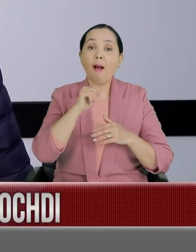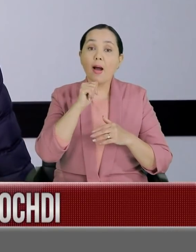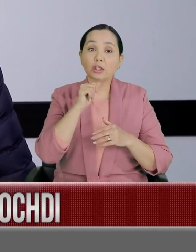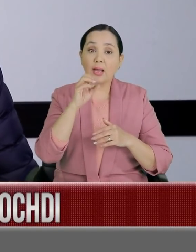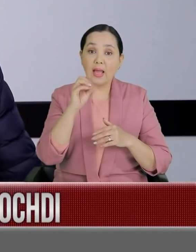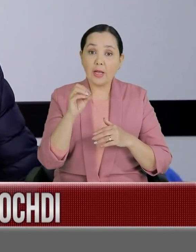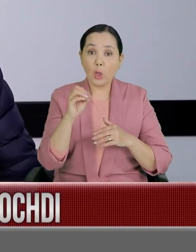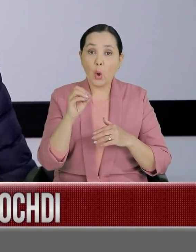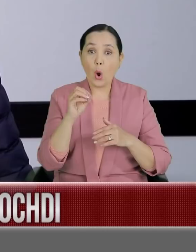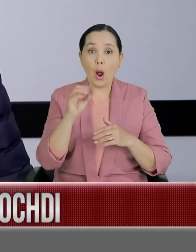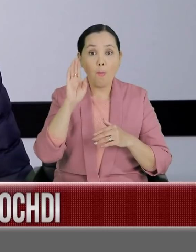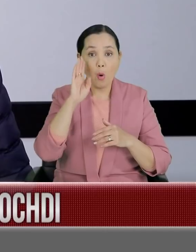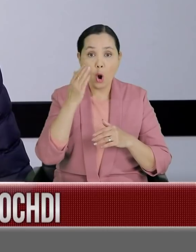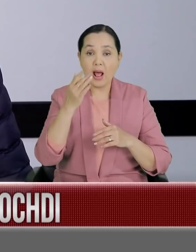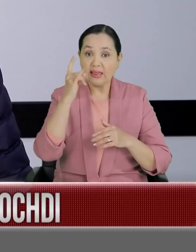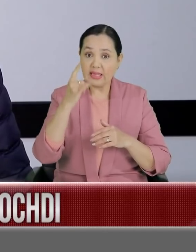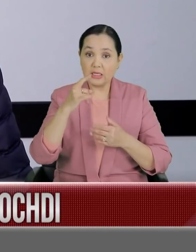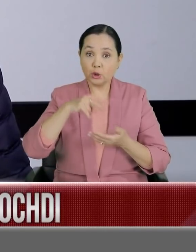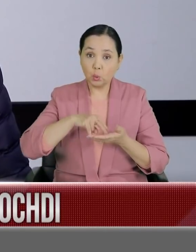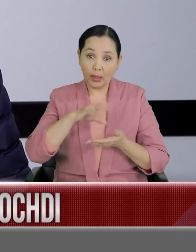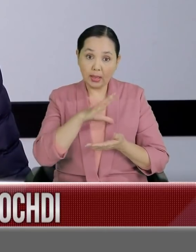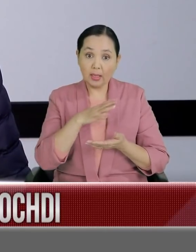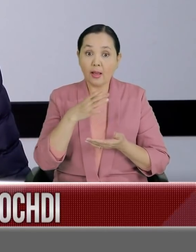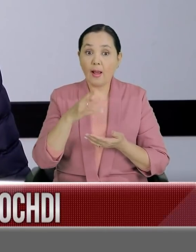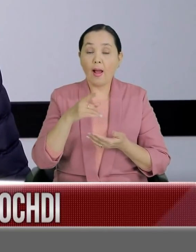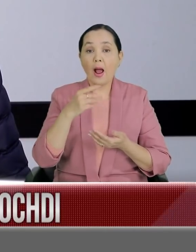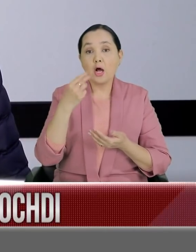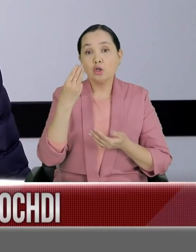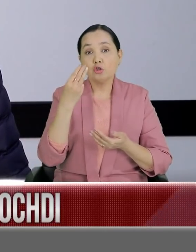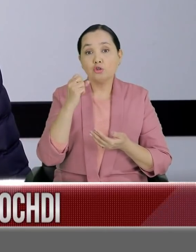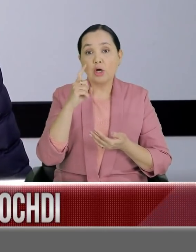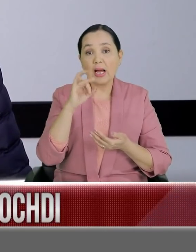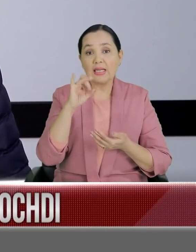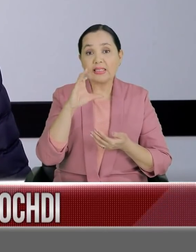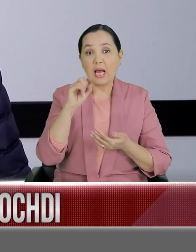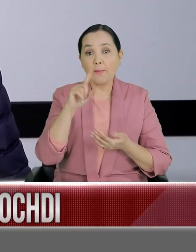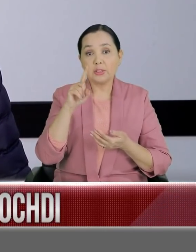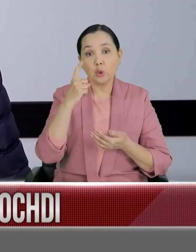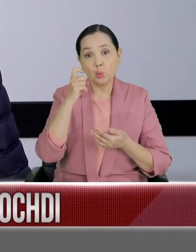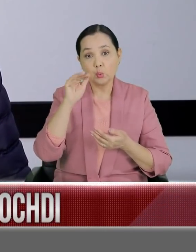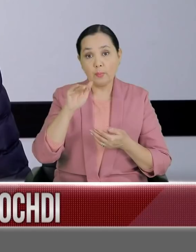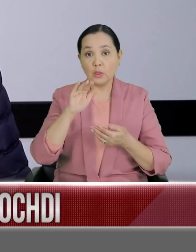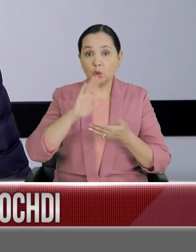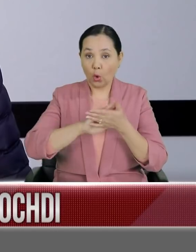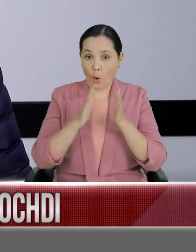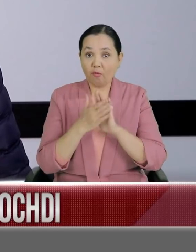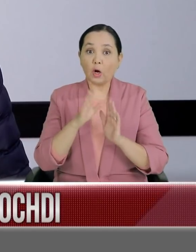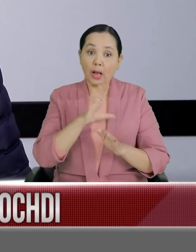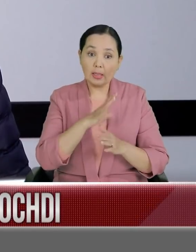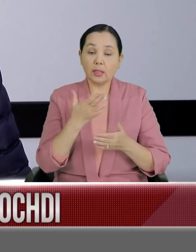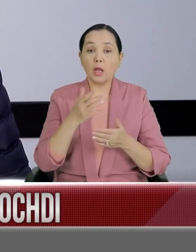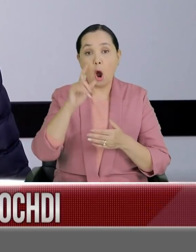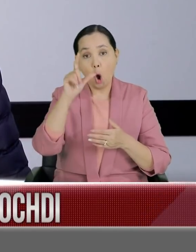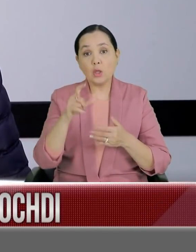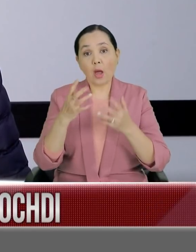Qashqadaryo bolasi taksist turgan ekan. Shaxsimizga borish uchun 100 ming so'mga dagor qildim. Bu